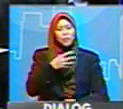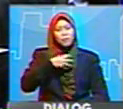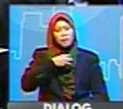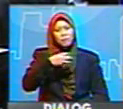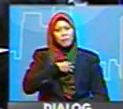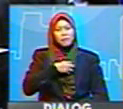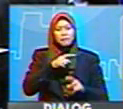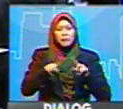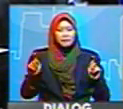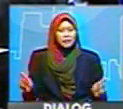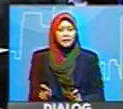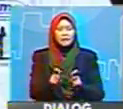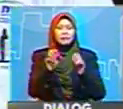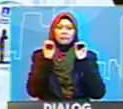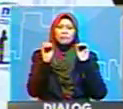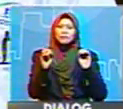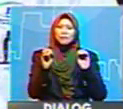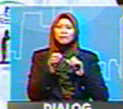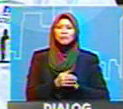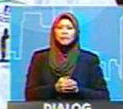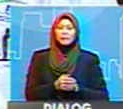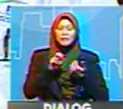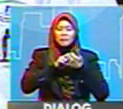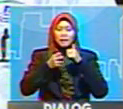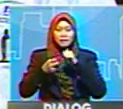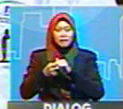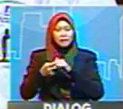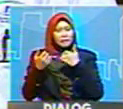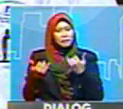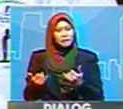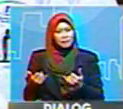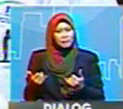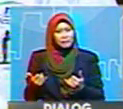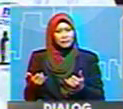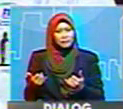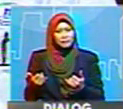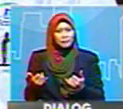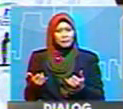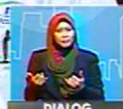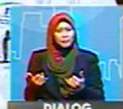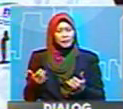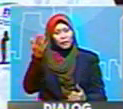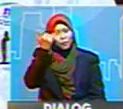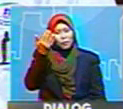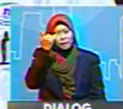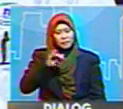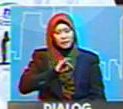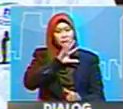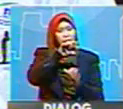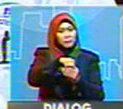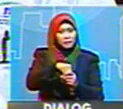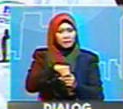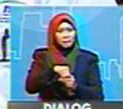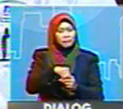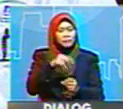sebagainya dan dari segi isu ni sebenarnya dari segi isu Kenapa saya terlibat